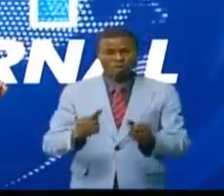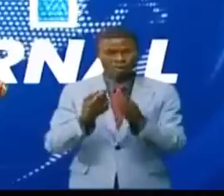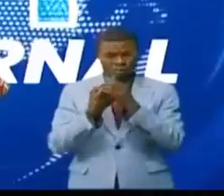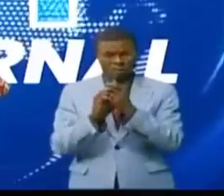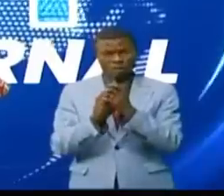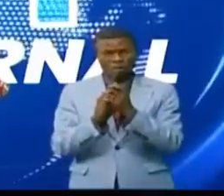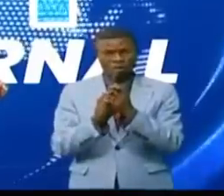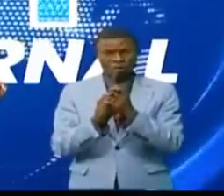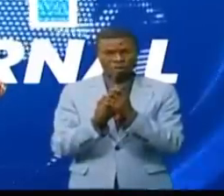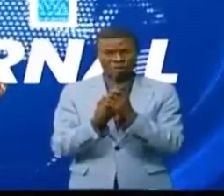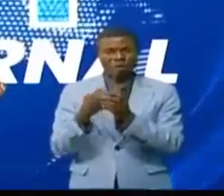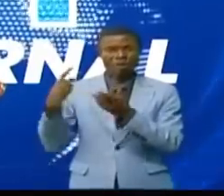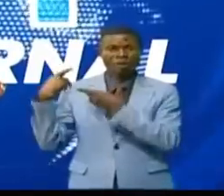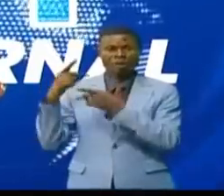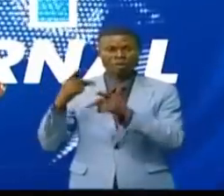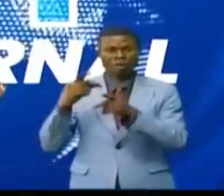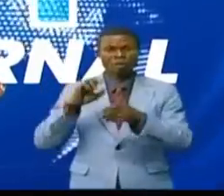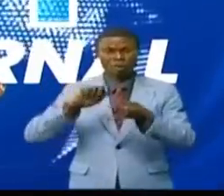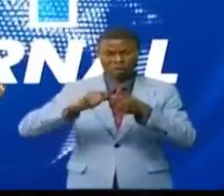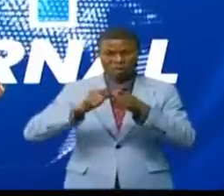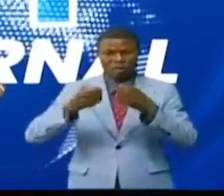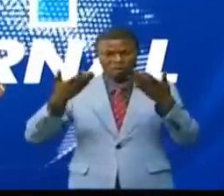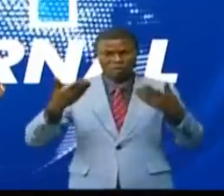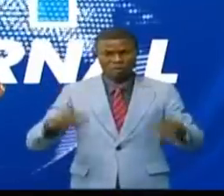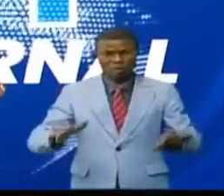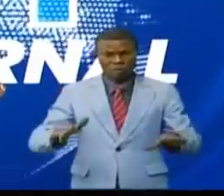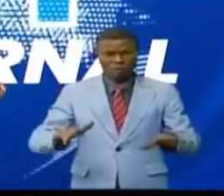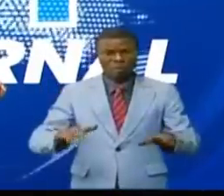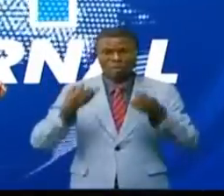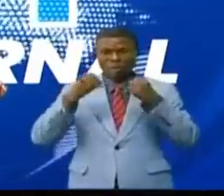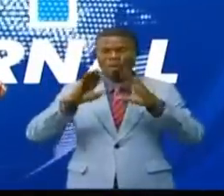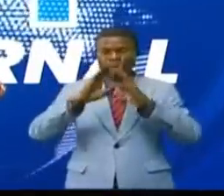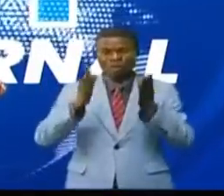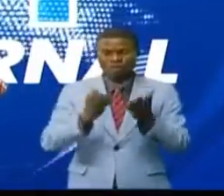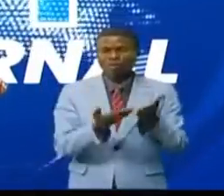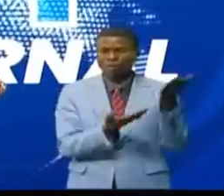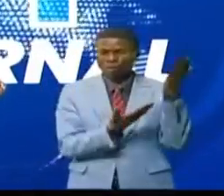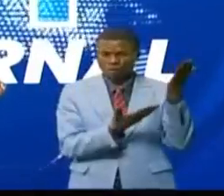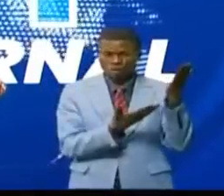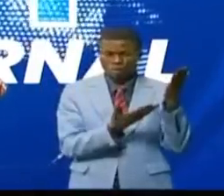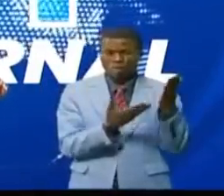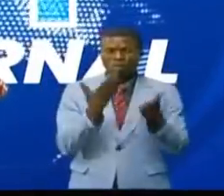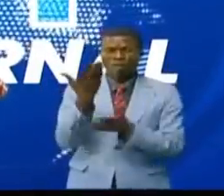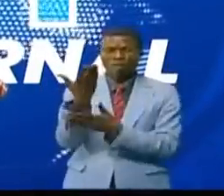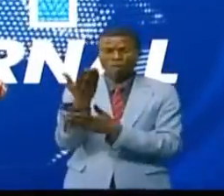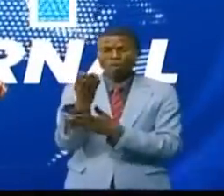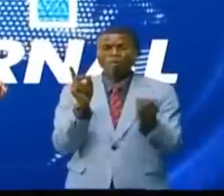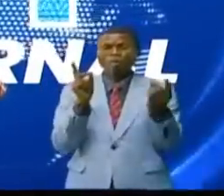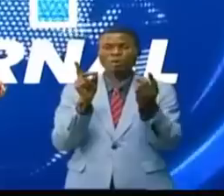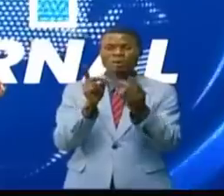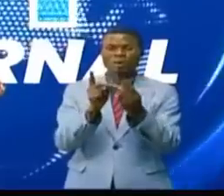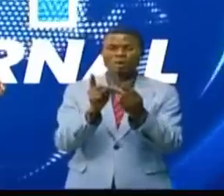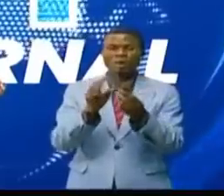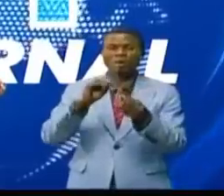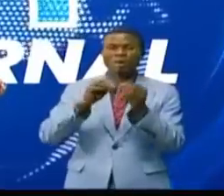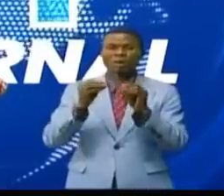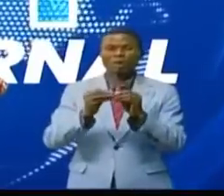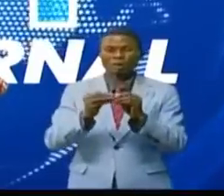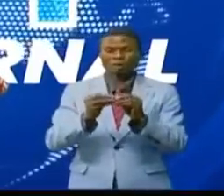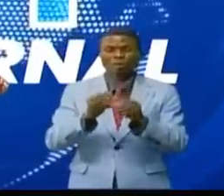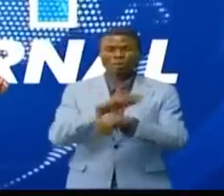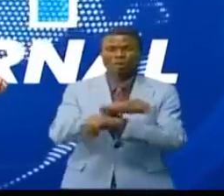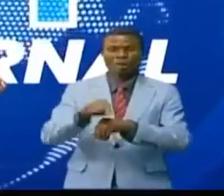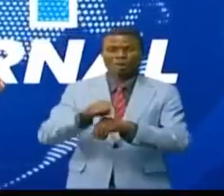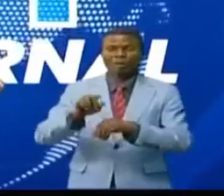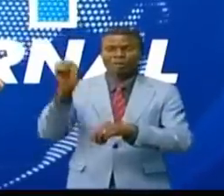interviendra dès que ceux-ci prendront fin. Pour toute information utile, nos centres des ventes et services ainsi que le